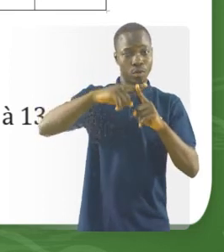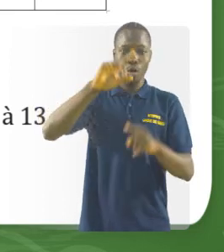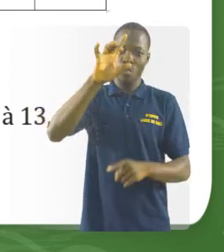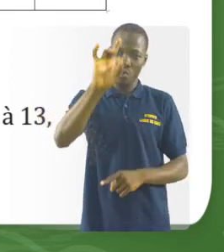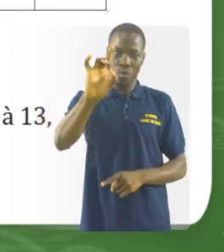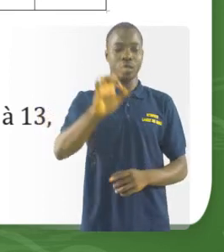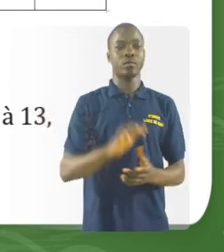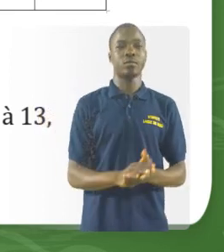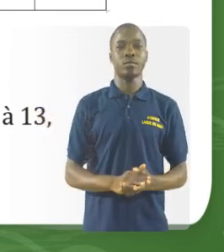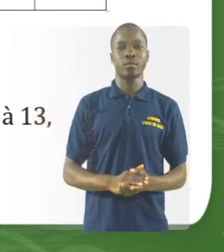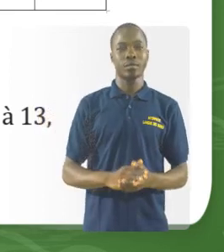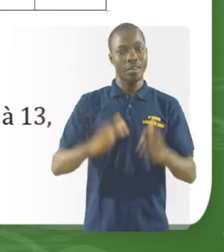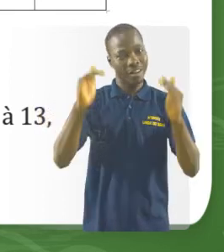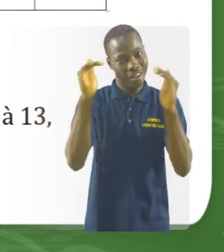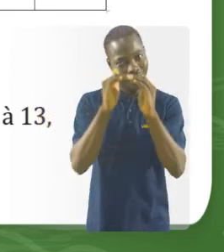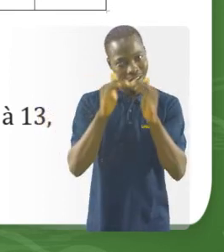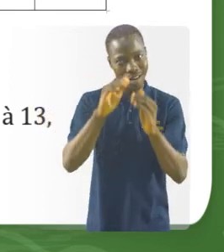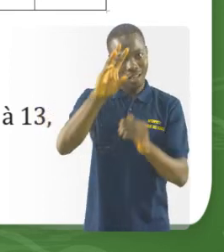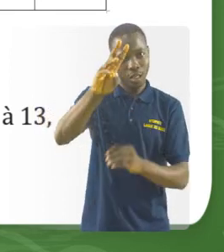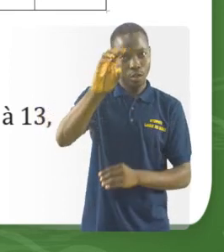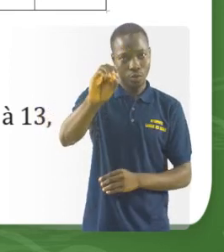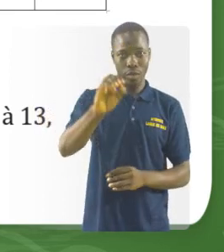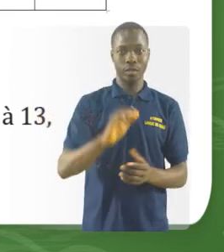8, ce qui donne 60.